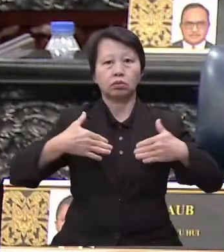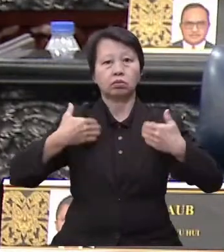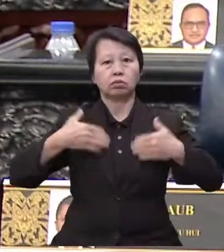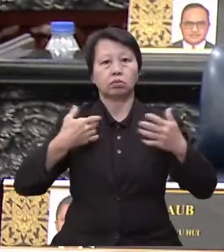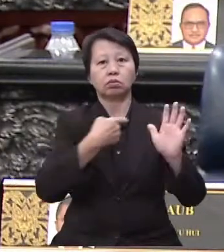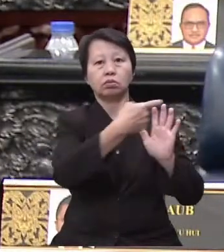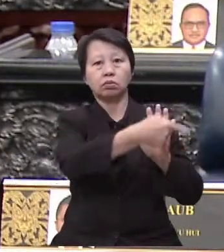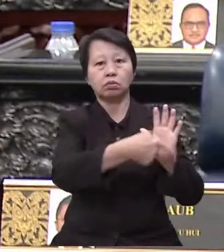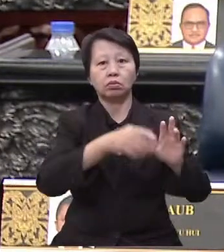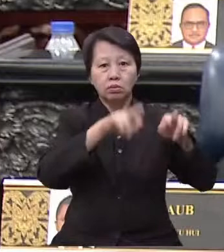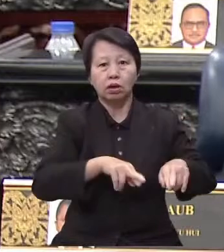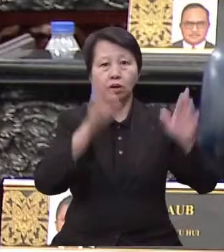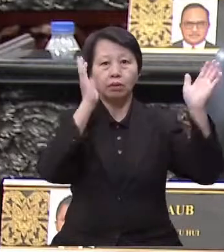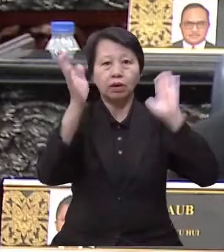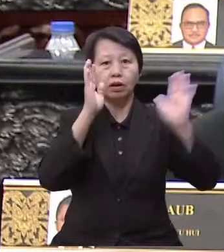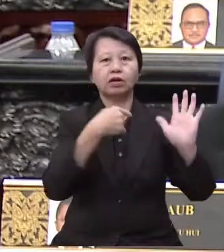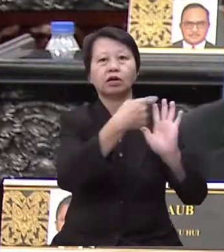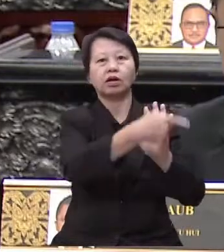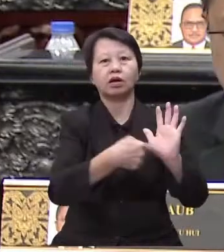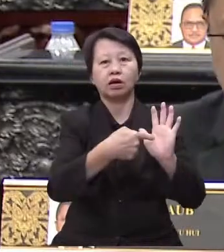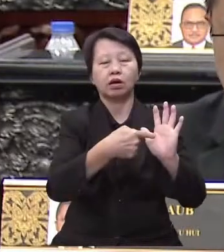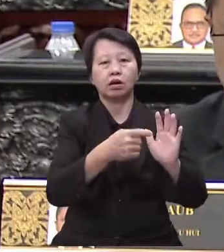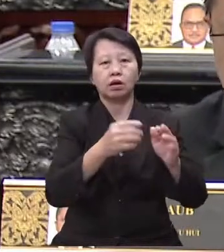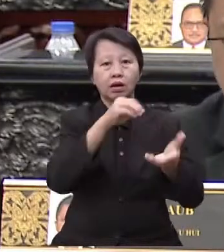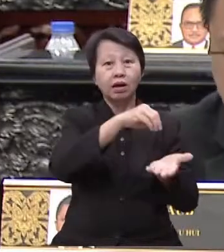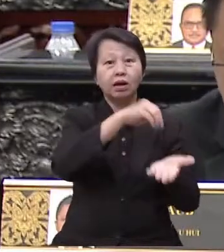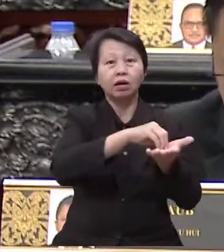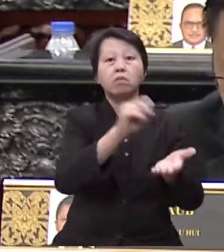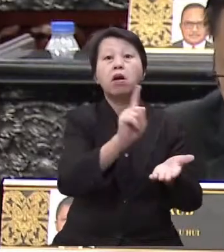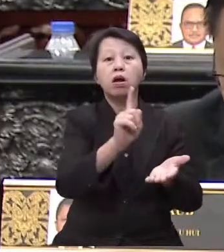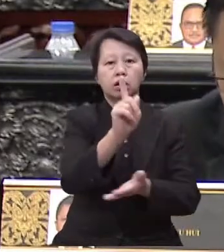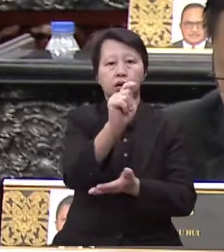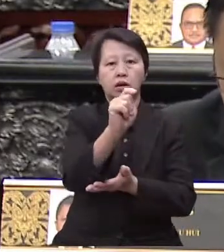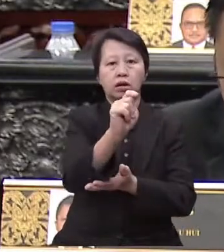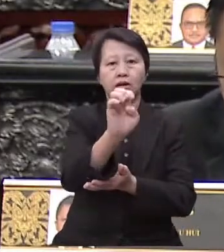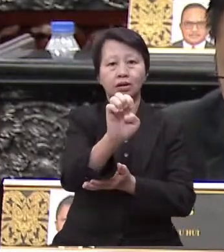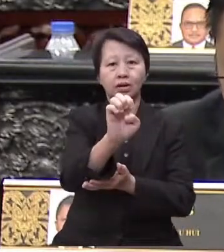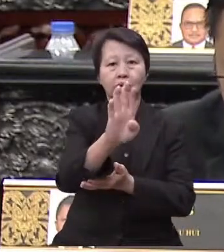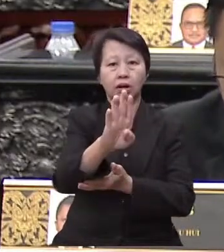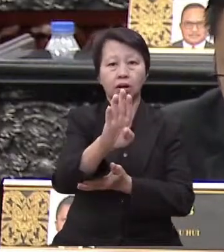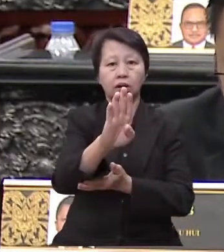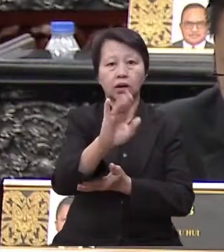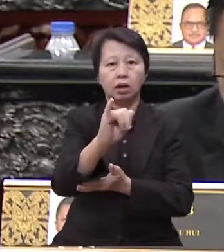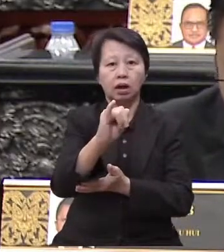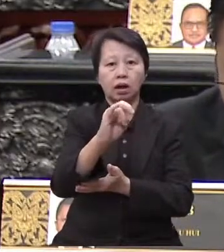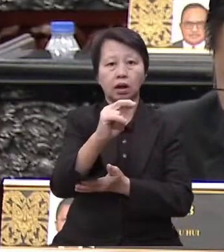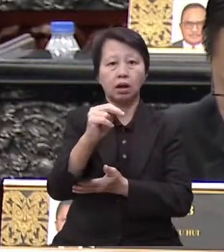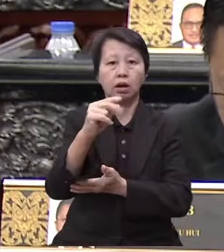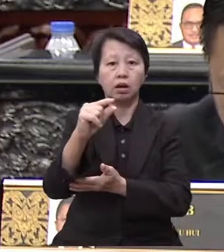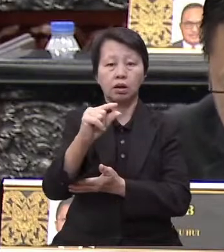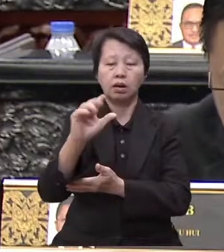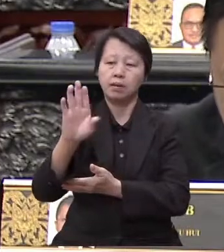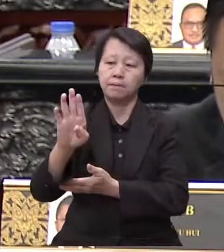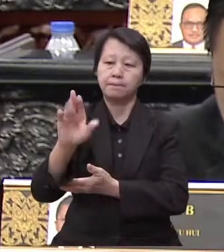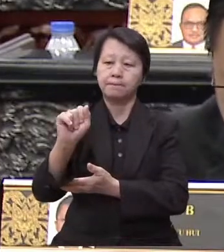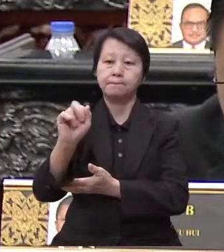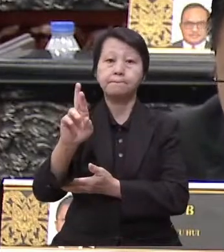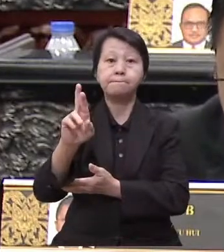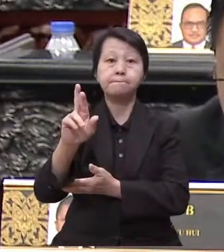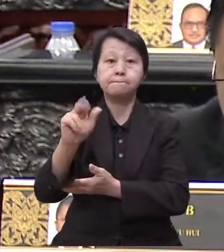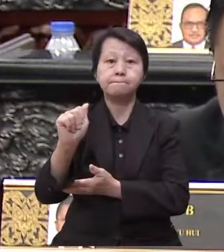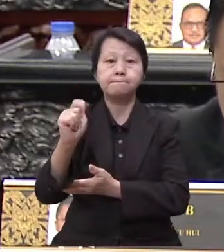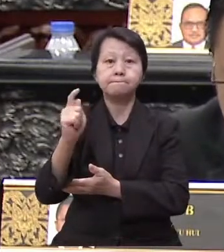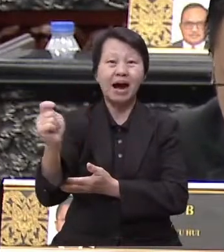kesejahteraan warga Malaysia terutamanya di Tebing Barat? Adakah bantuan atau sokongan diberikan kepada warga Malaysia